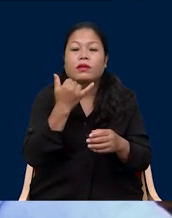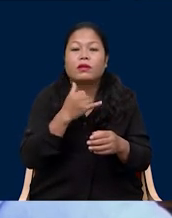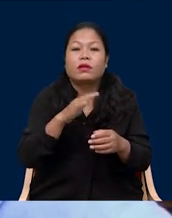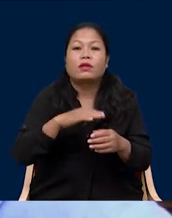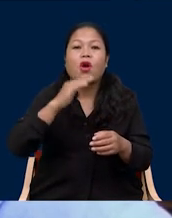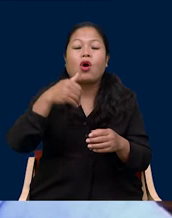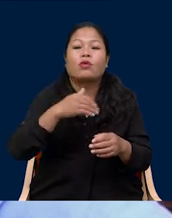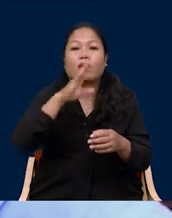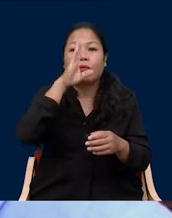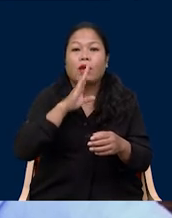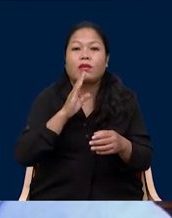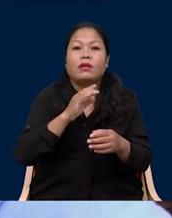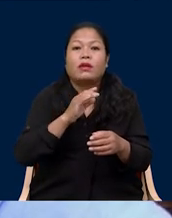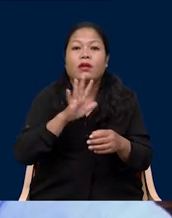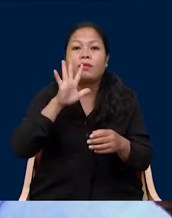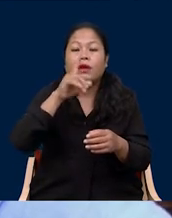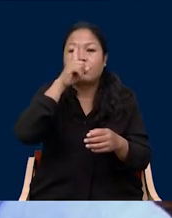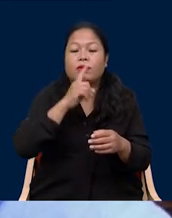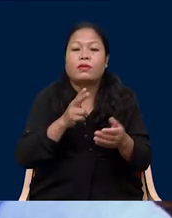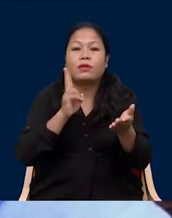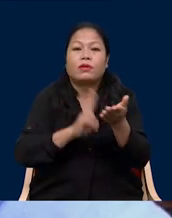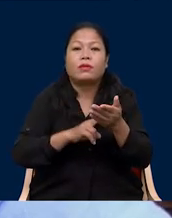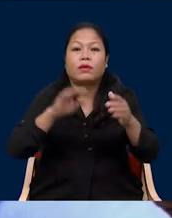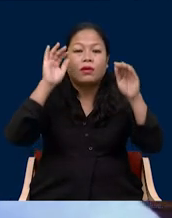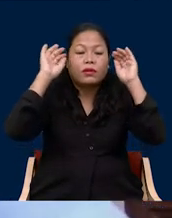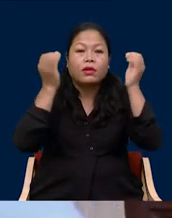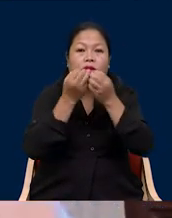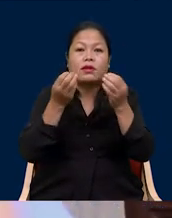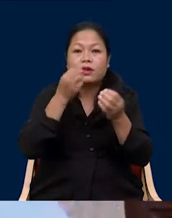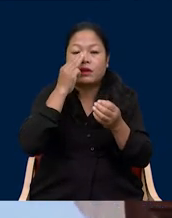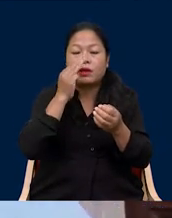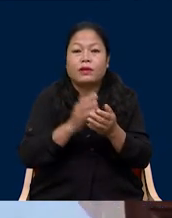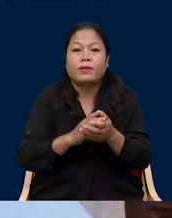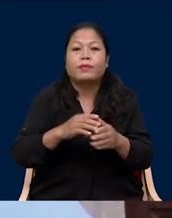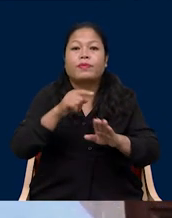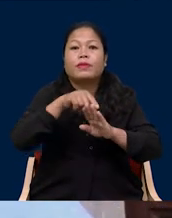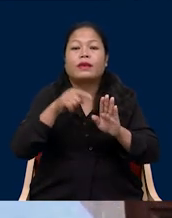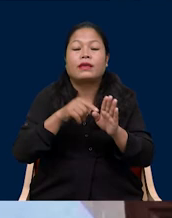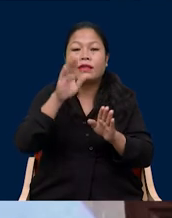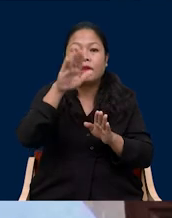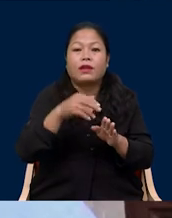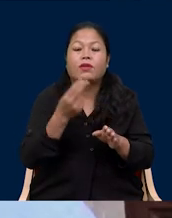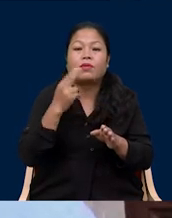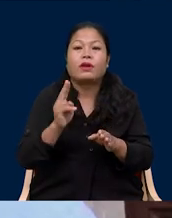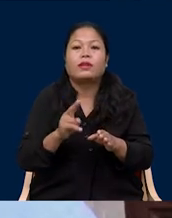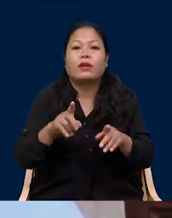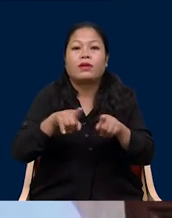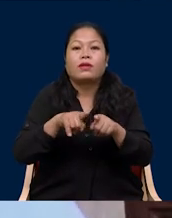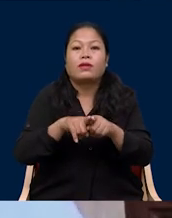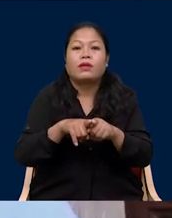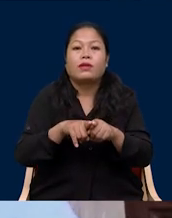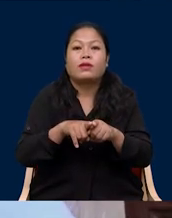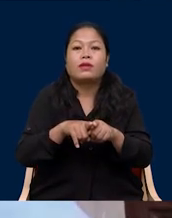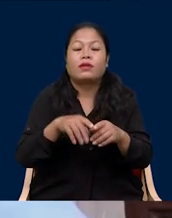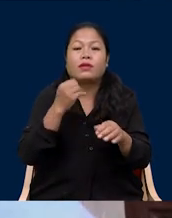जेन्डर एजेन्डालाई अर्को 5 वर्षमा थप्ने भन्ने कुरा चाहिँ अगाडि लगेको छ। तर अन्तर्राष्ट्रिय रूपमा चाहिँ यो नीति ल्याएको भए